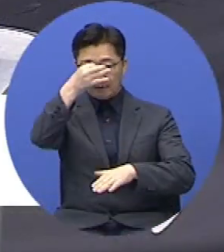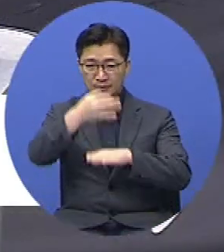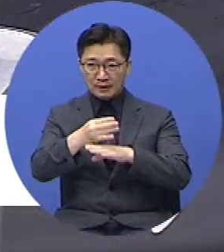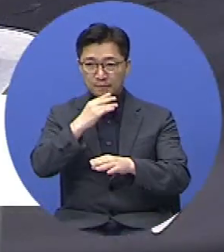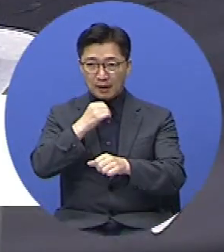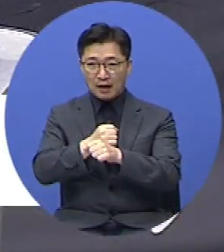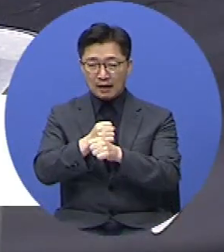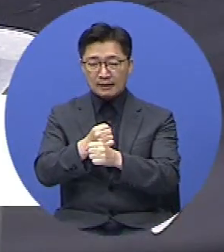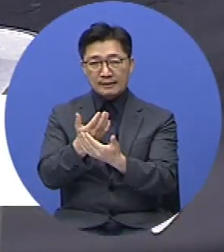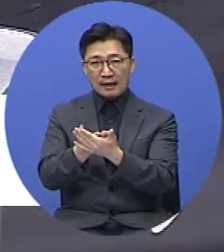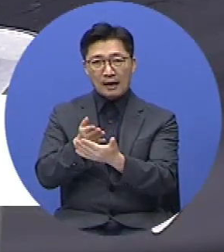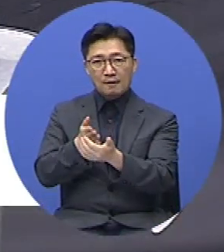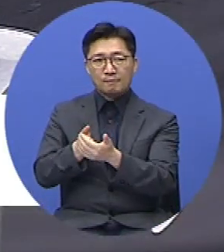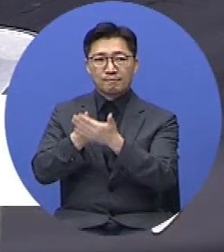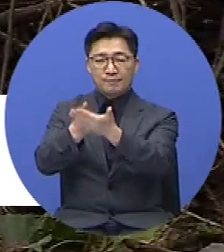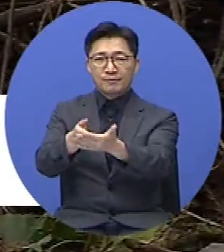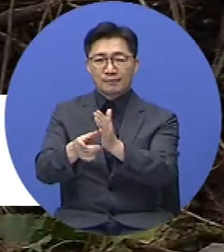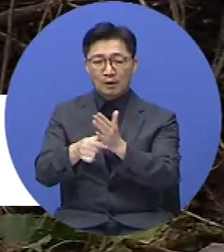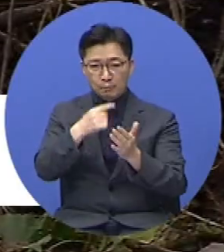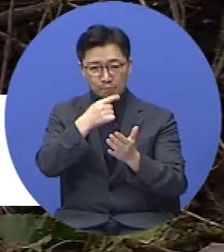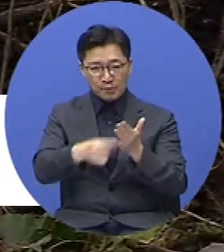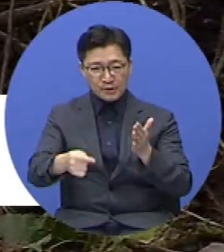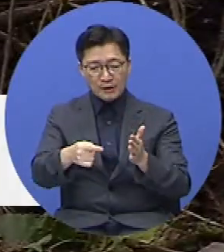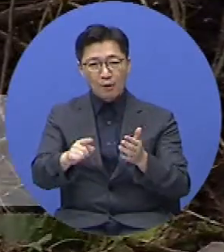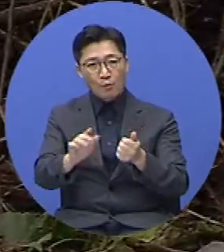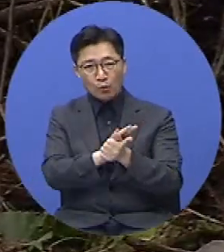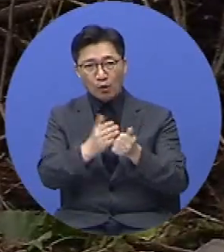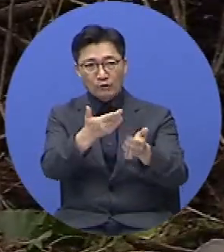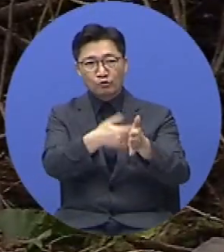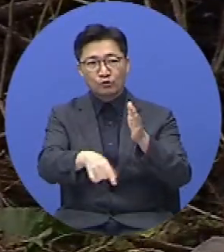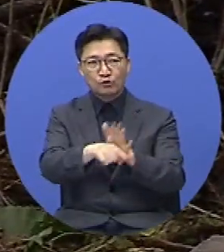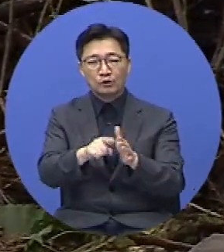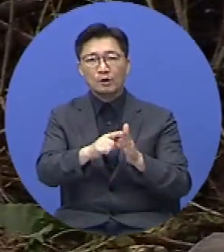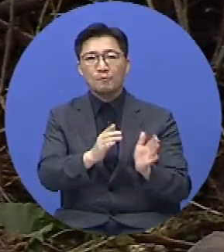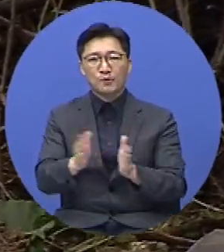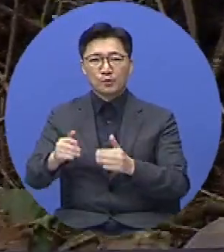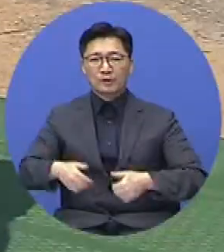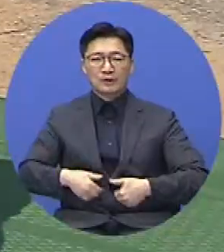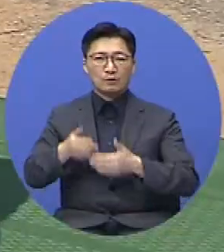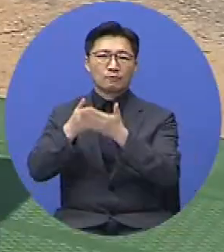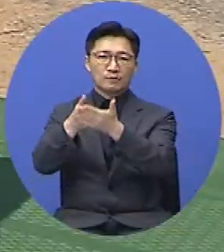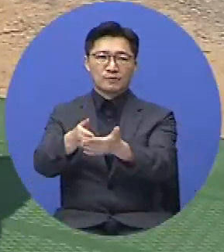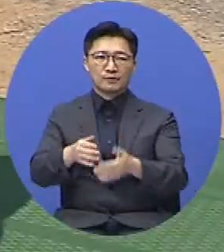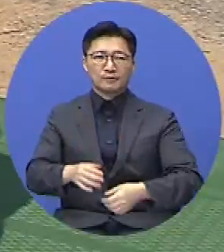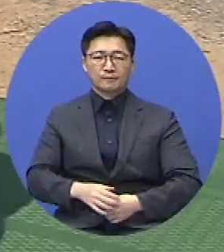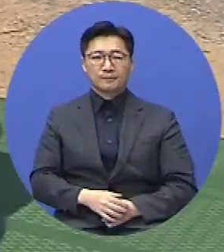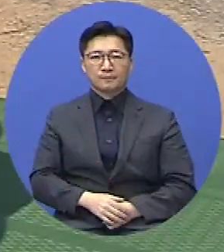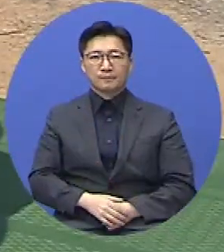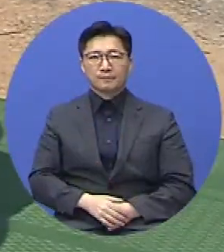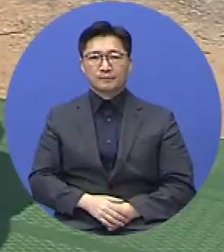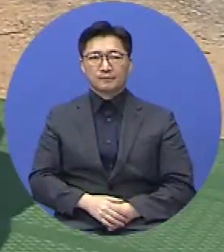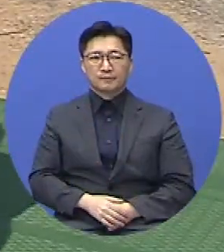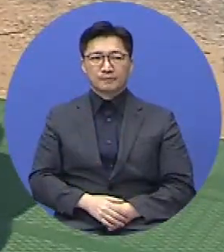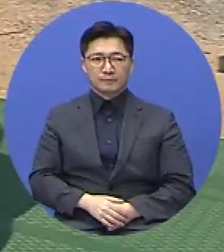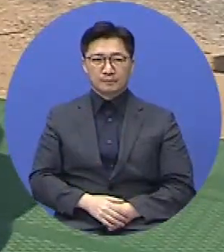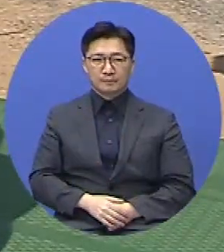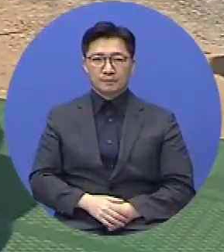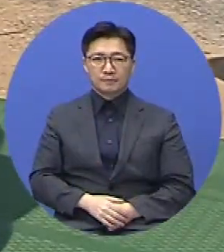촉구하고 희생자 피해 회복과 추모 사업 지원 등의 후속 조치 등을 촉구했습니다